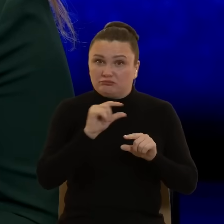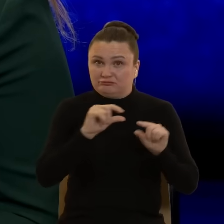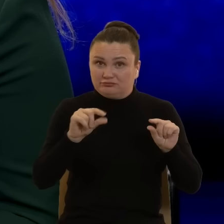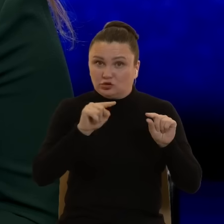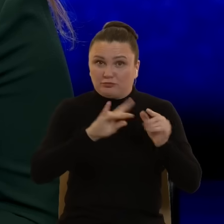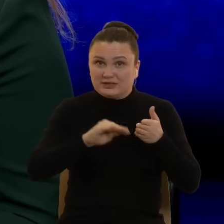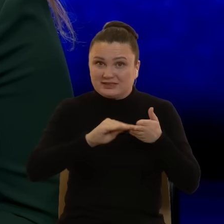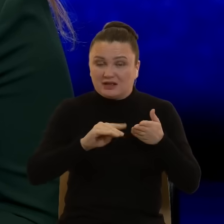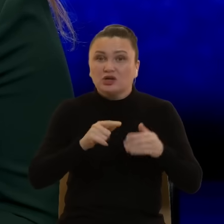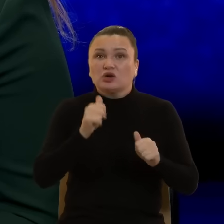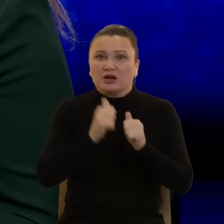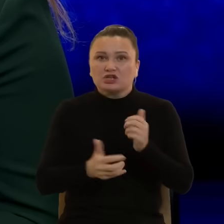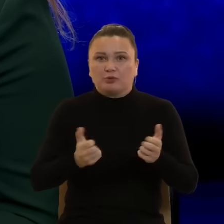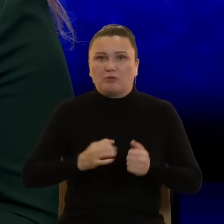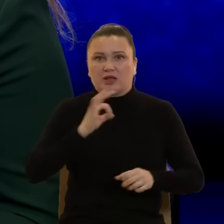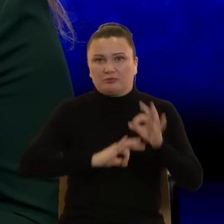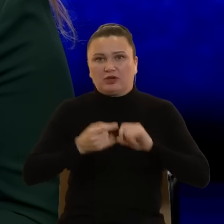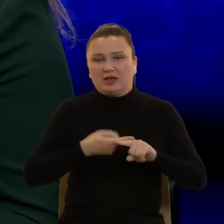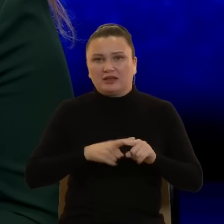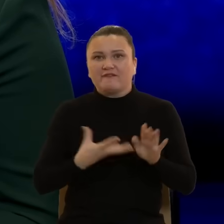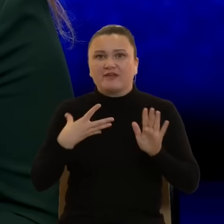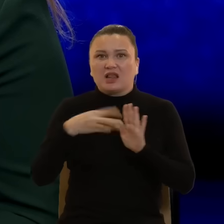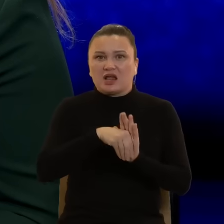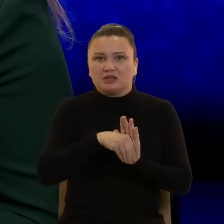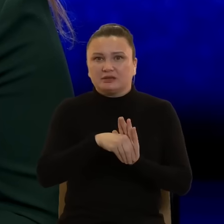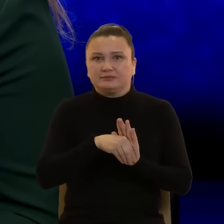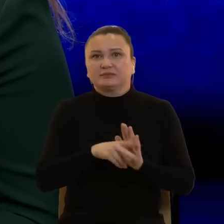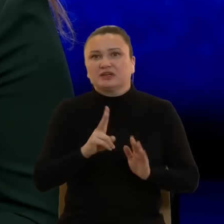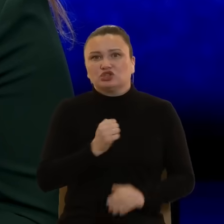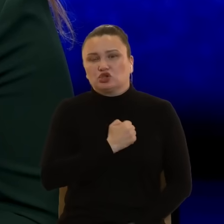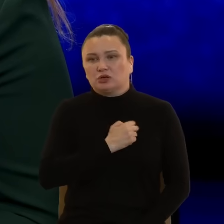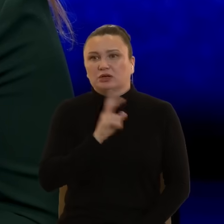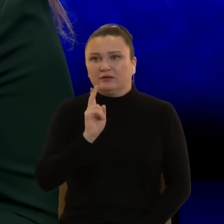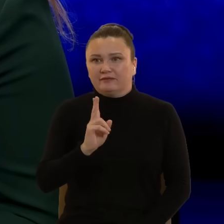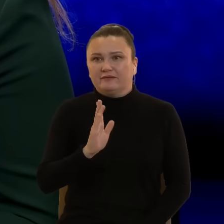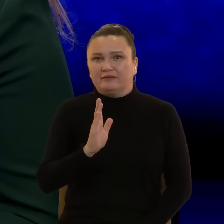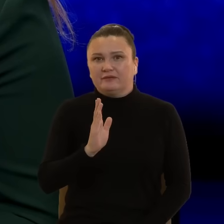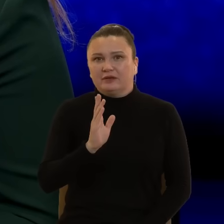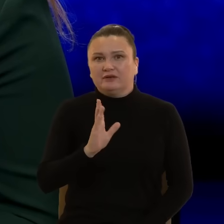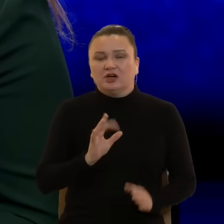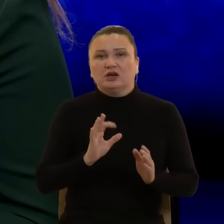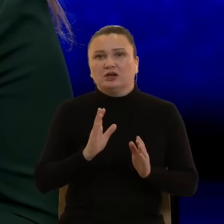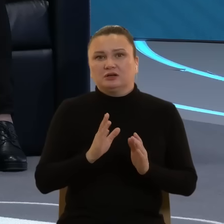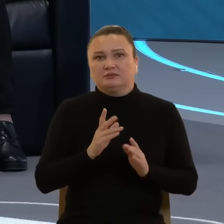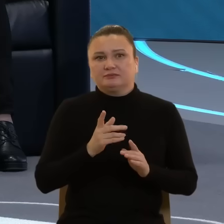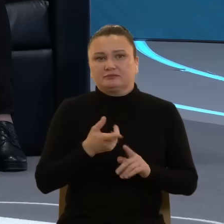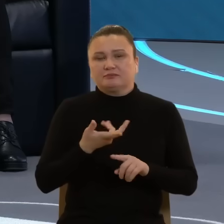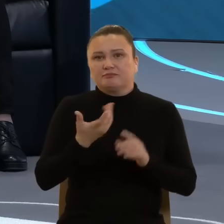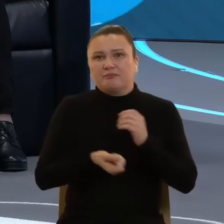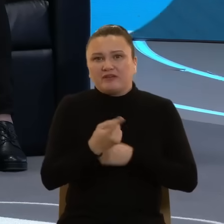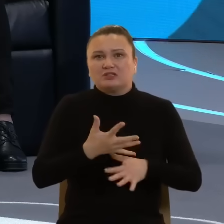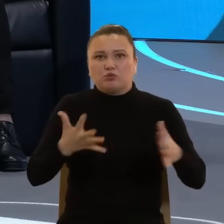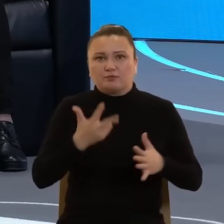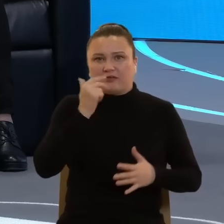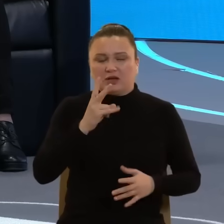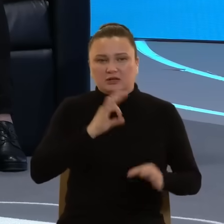что каждый прием антибиотиков – это вклад, к сожалению, в рост антибиотикорезистентности.